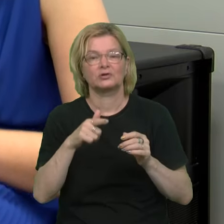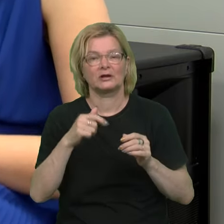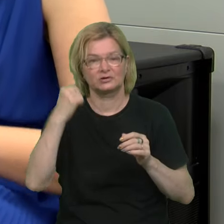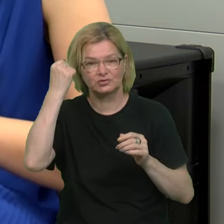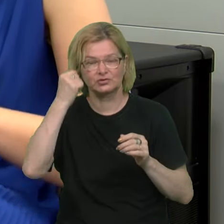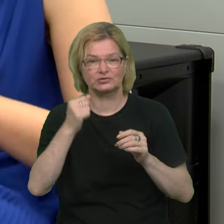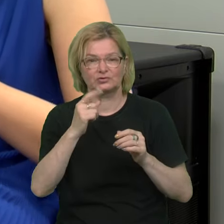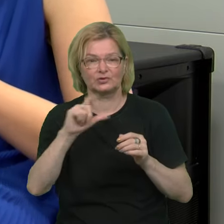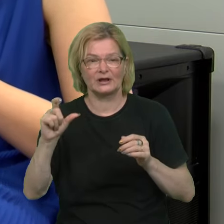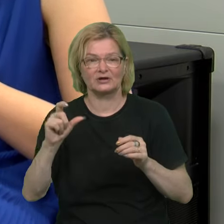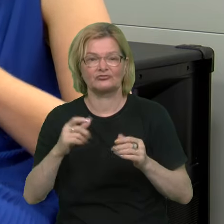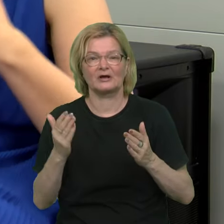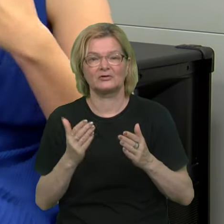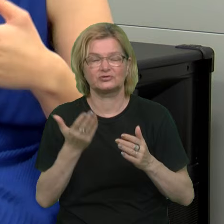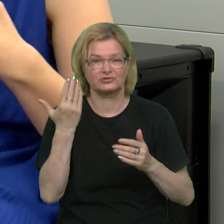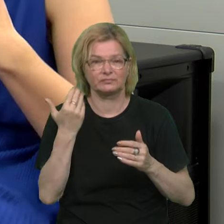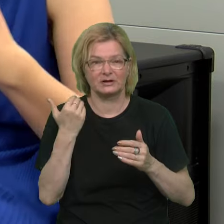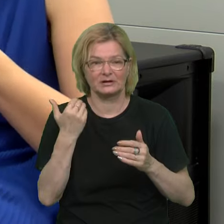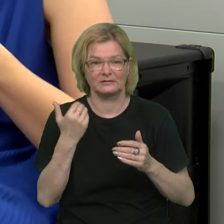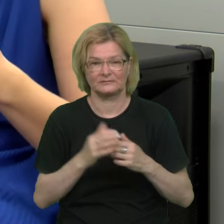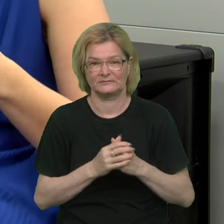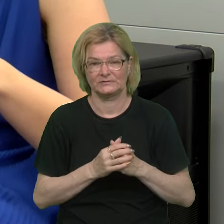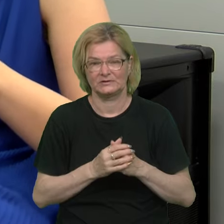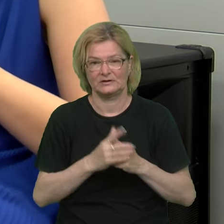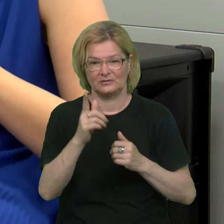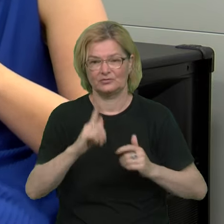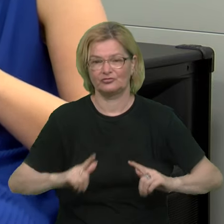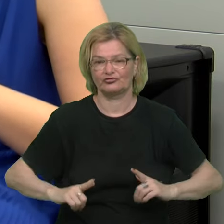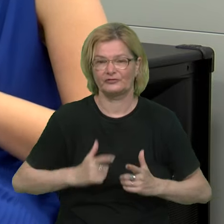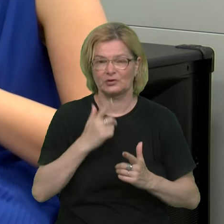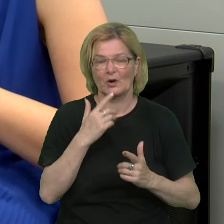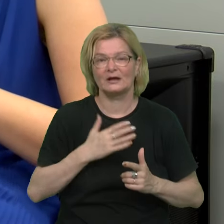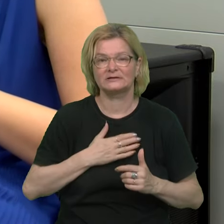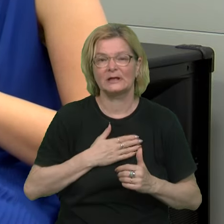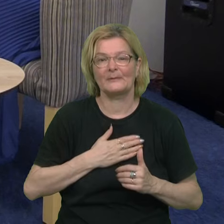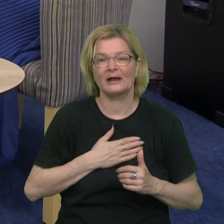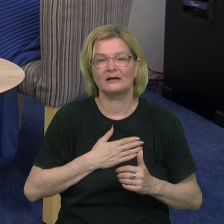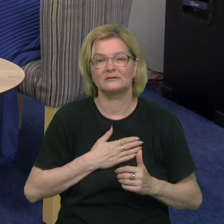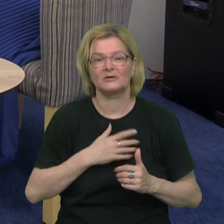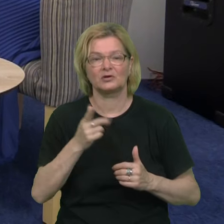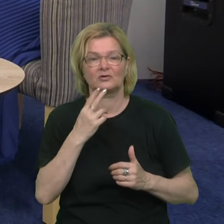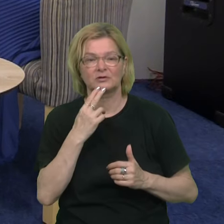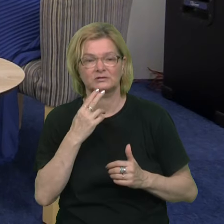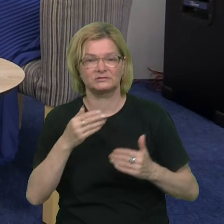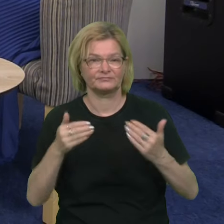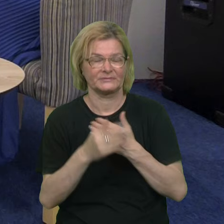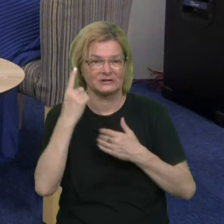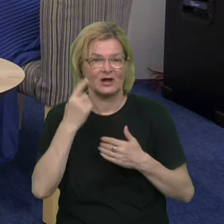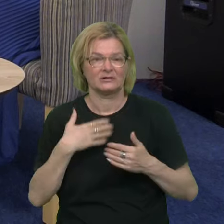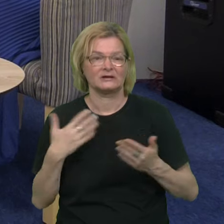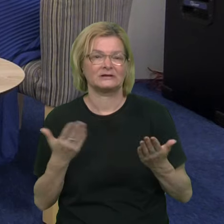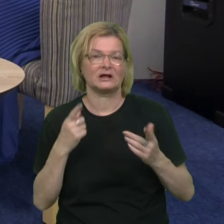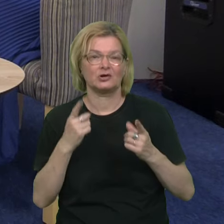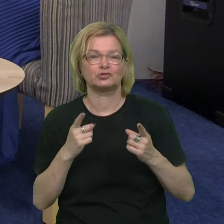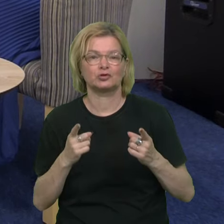Huzur, po turskoj riječi koja, ajmo reći, nekako sublimira cijelu tu godinu proteklog mog života koja je za mene. Oni koji su me